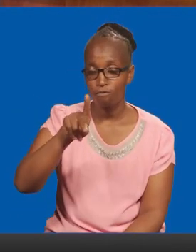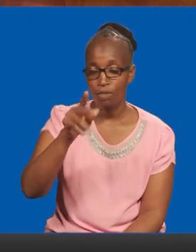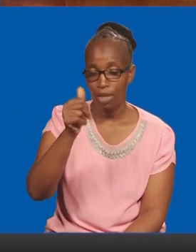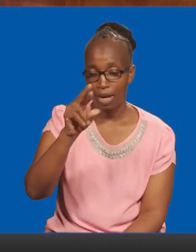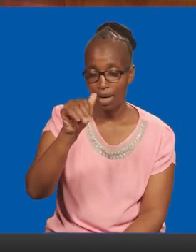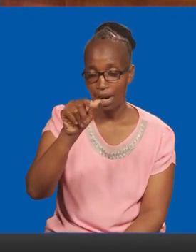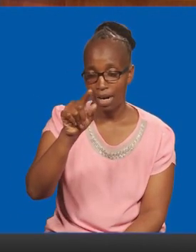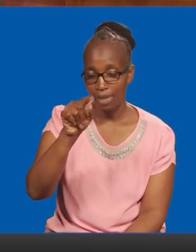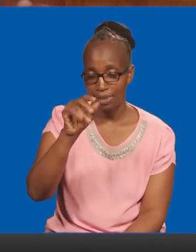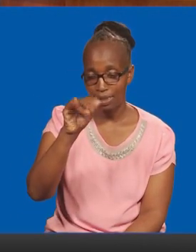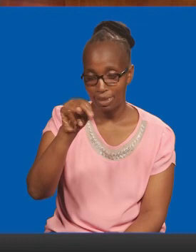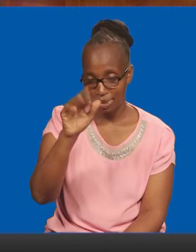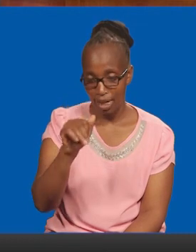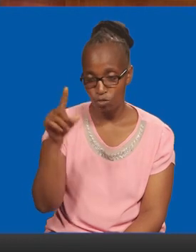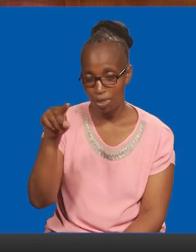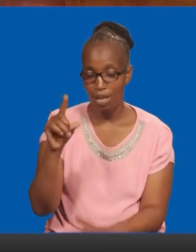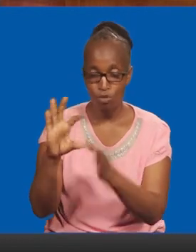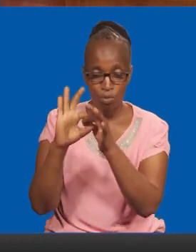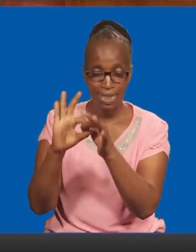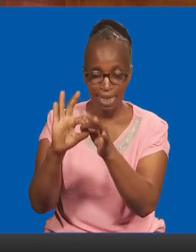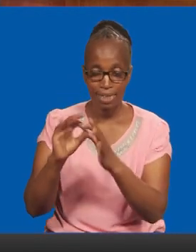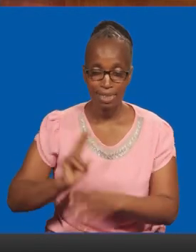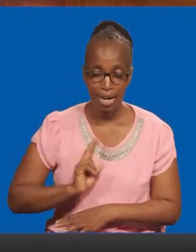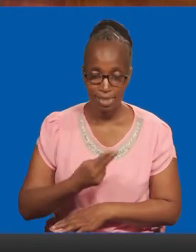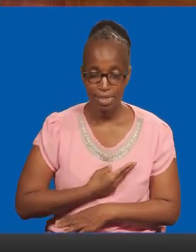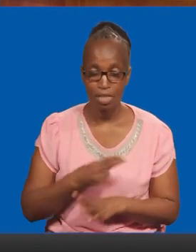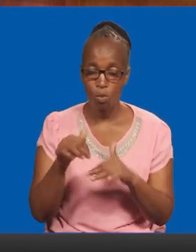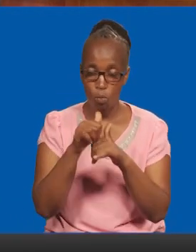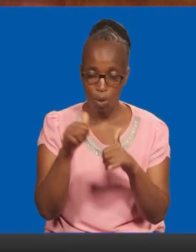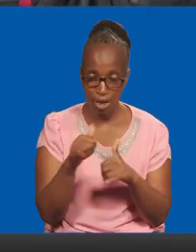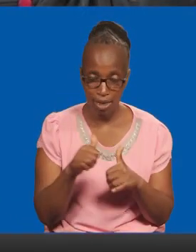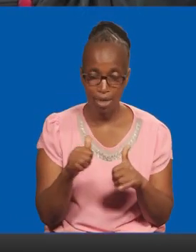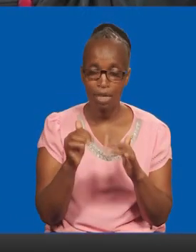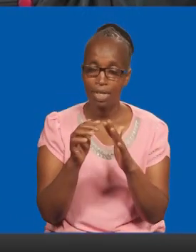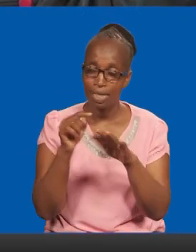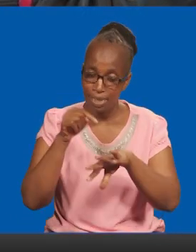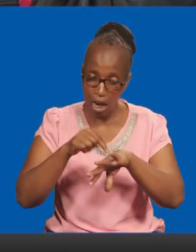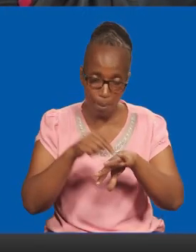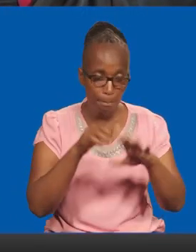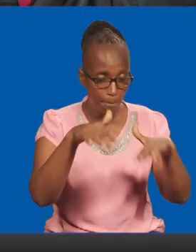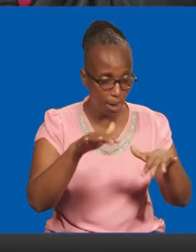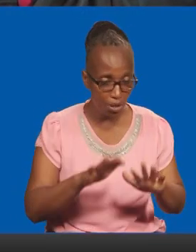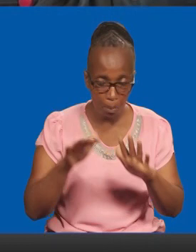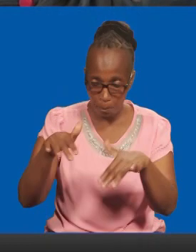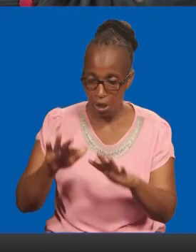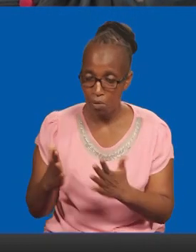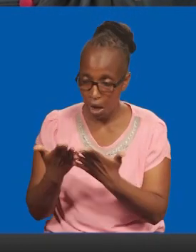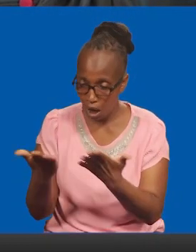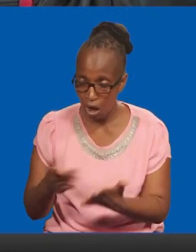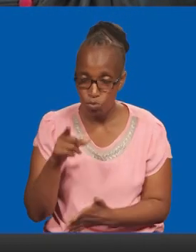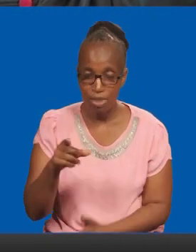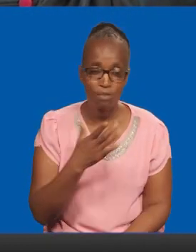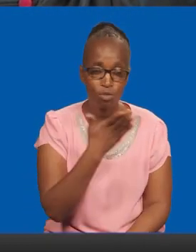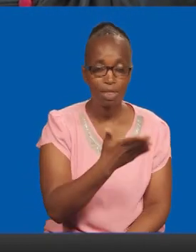well. You united us. You are there for us. Ukiwa na matanga, you are in every home. Na